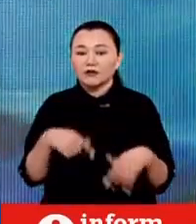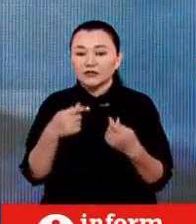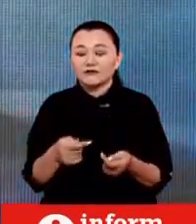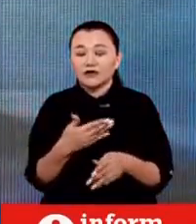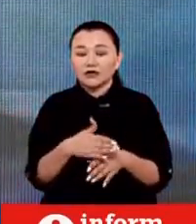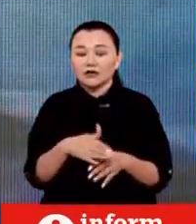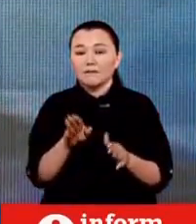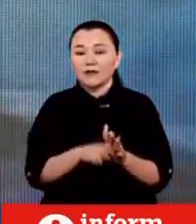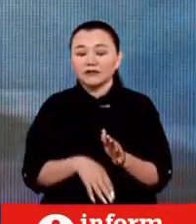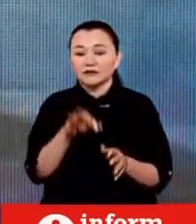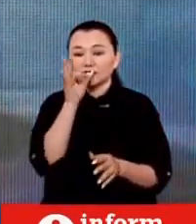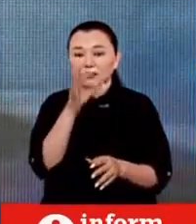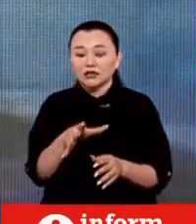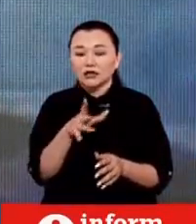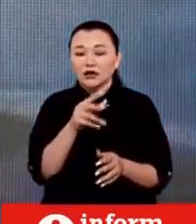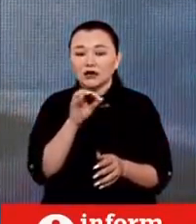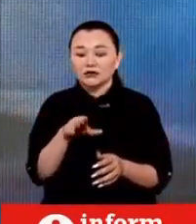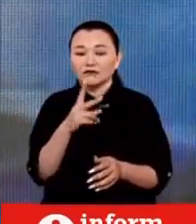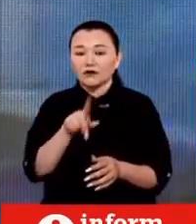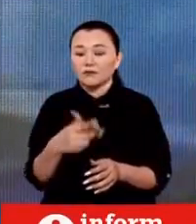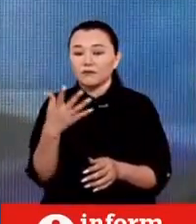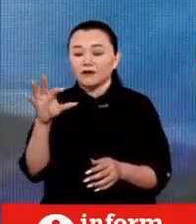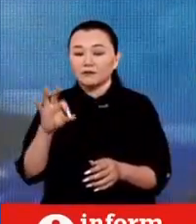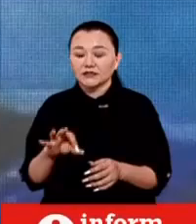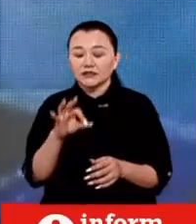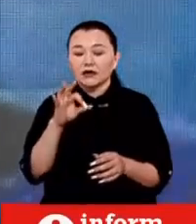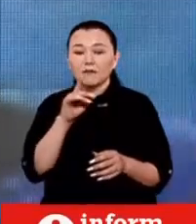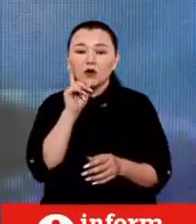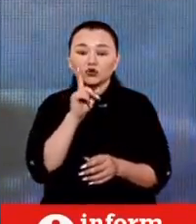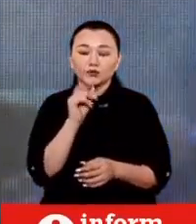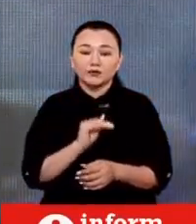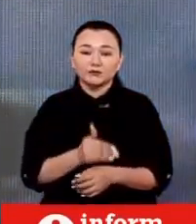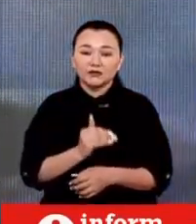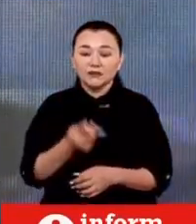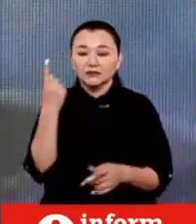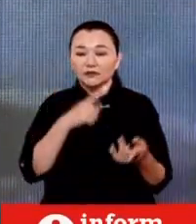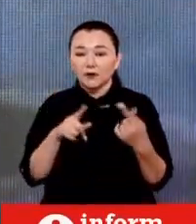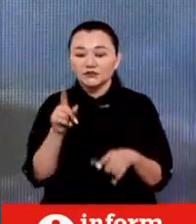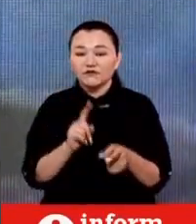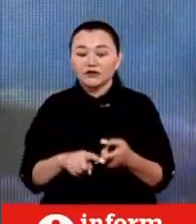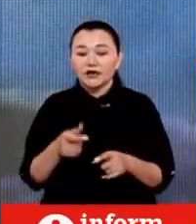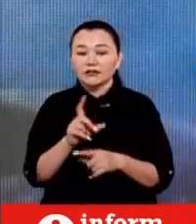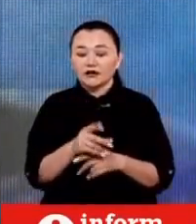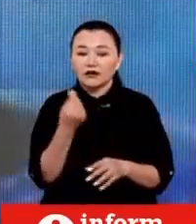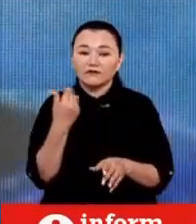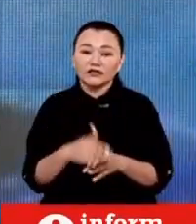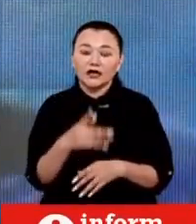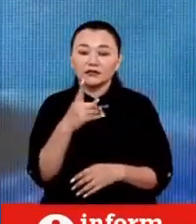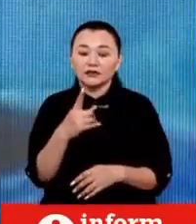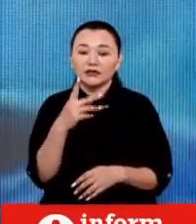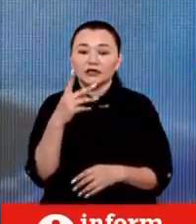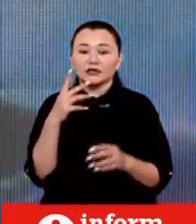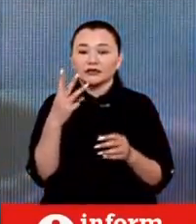кредитов безвозмездных грантов по 2,5% молодежным предпринимательским инициативам. В этом году на это выделено